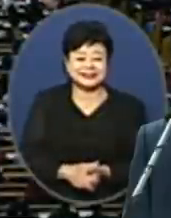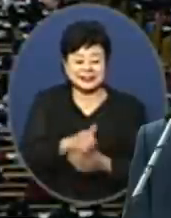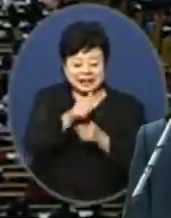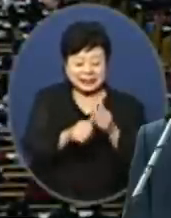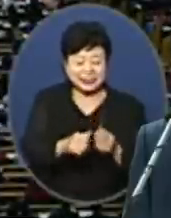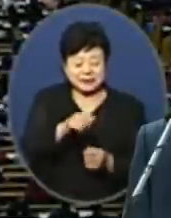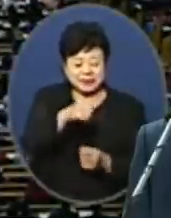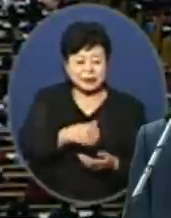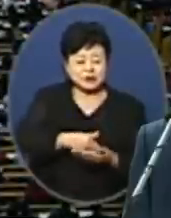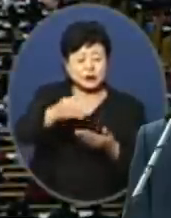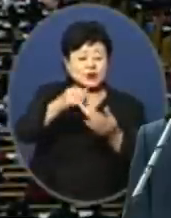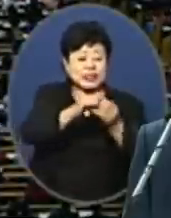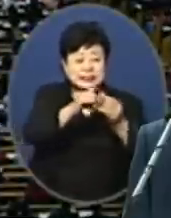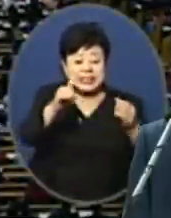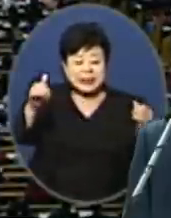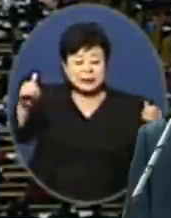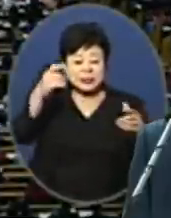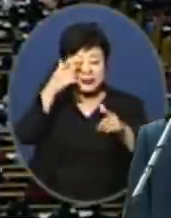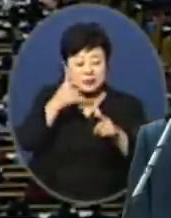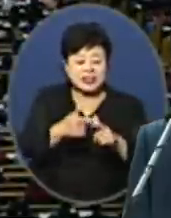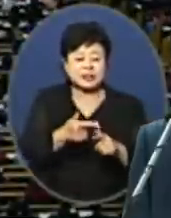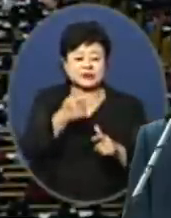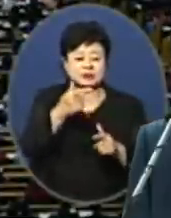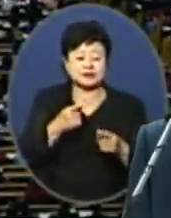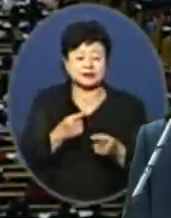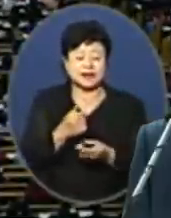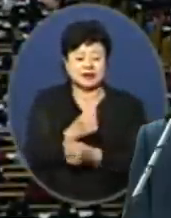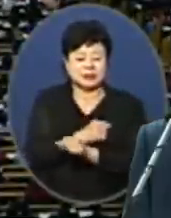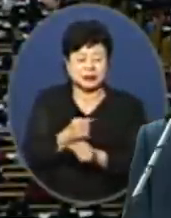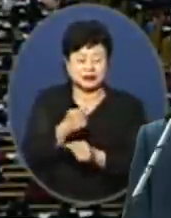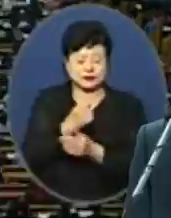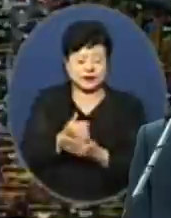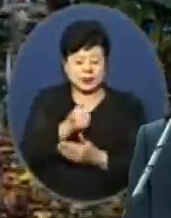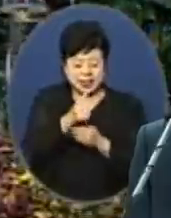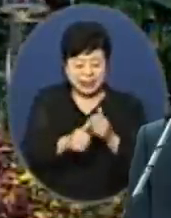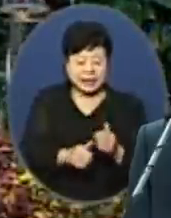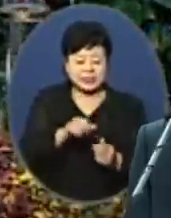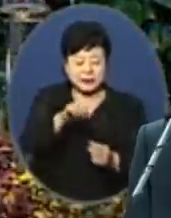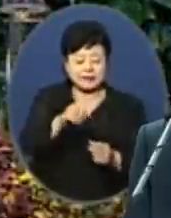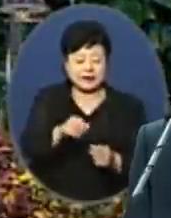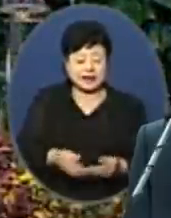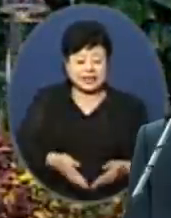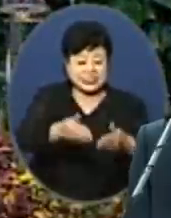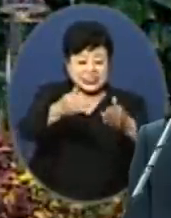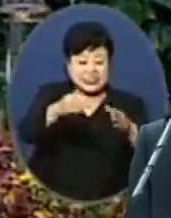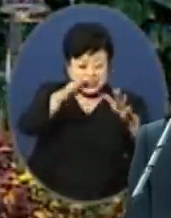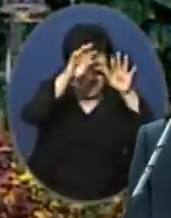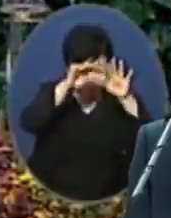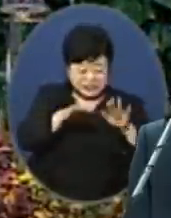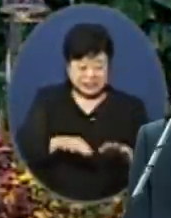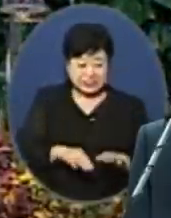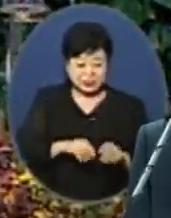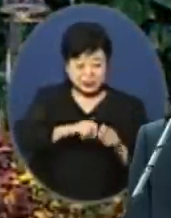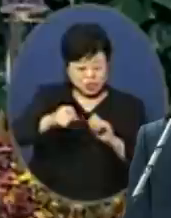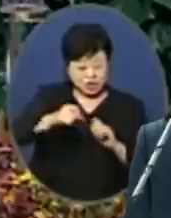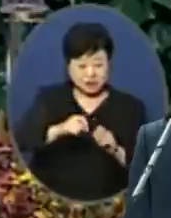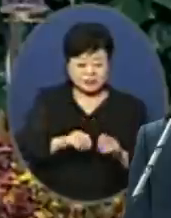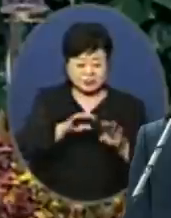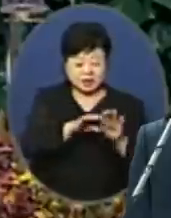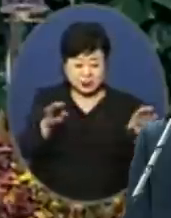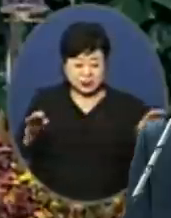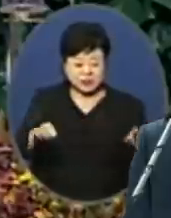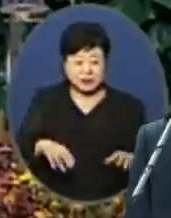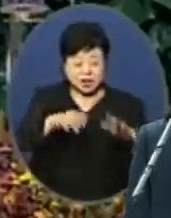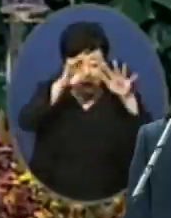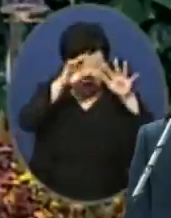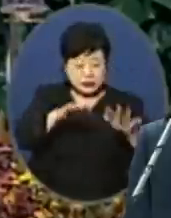하나님 앞에 쫓겨난 사람이 예수님의 대속으로 용서받고 하나님 아버지께 나아가는 길이 휘장 사이로 열렸습니다.